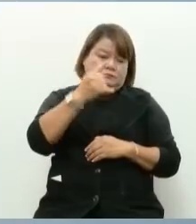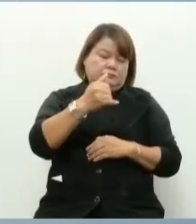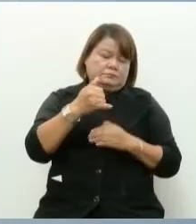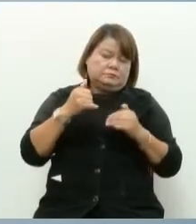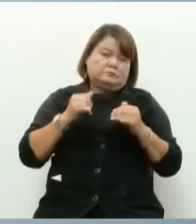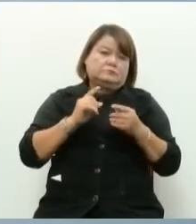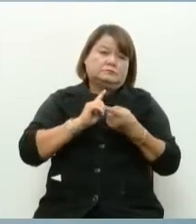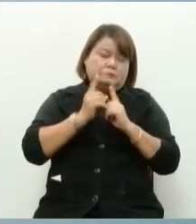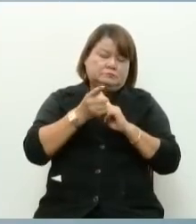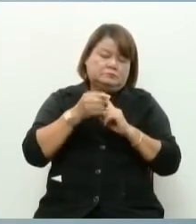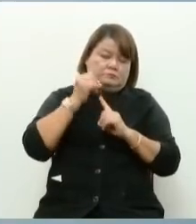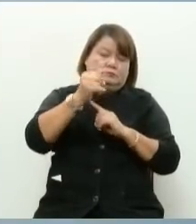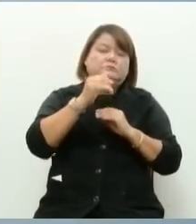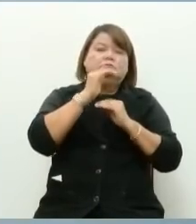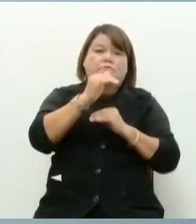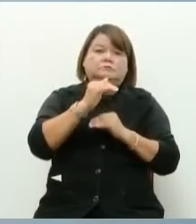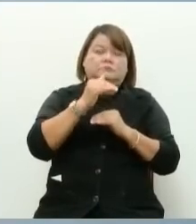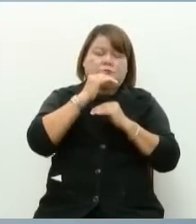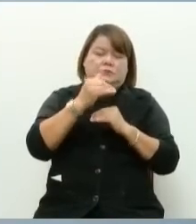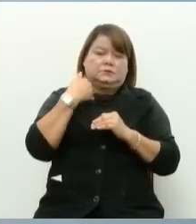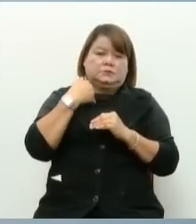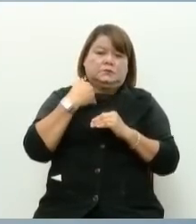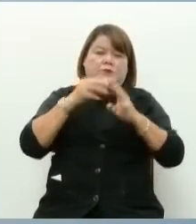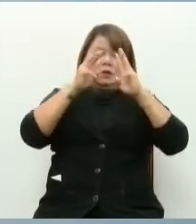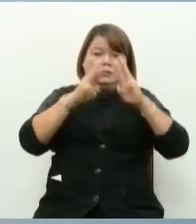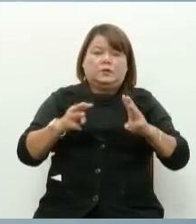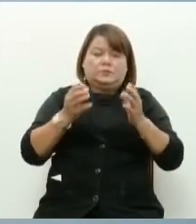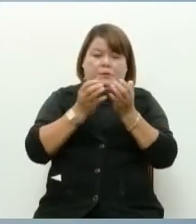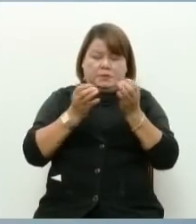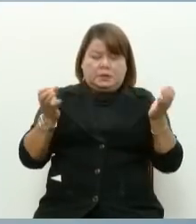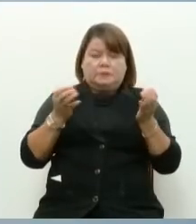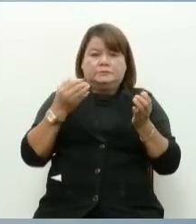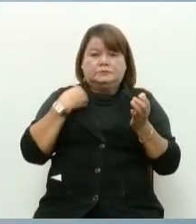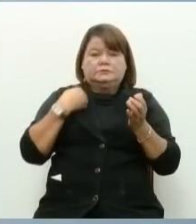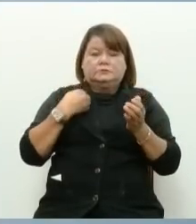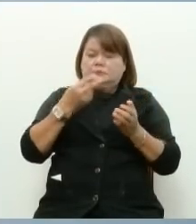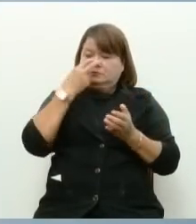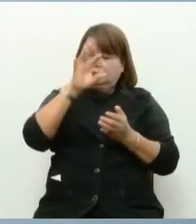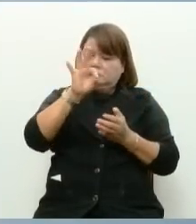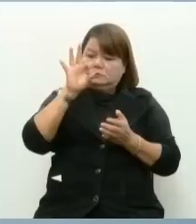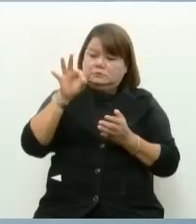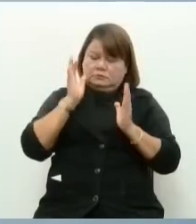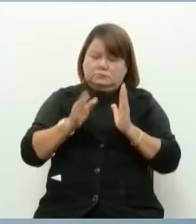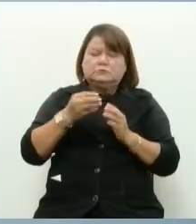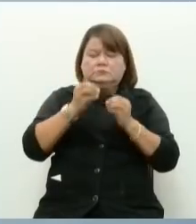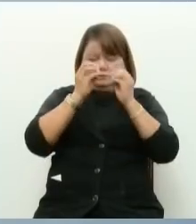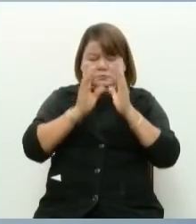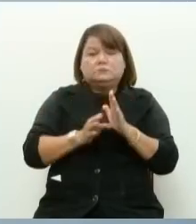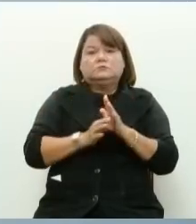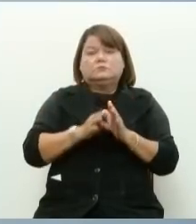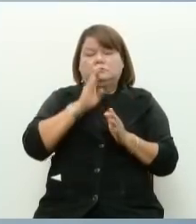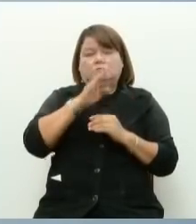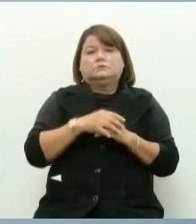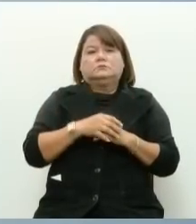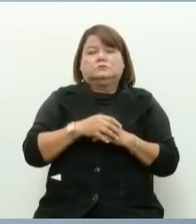เกณฑ์นะครับเพราะเกณฑ์นั้นคือการวัดมาตรฐานการคัดคนมาเป็นครูอันนี้ก็ขอเรียนชี้แจงทำความเข้าใจ